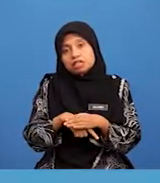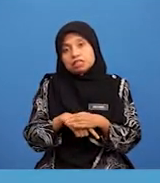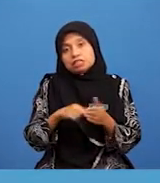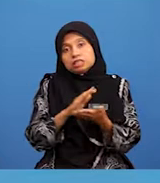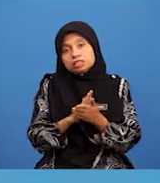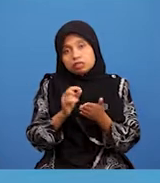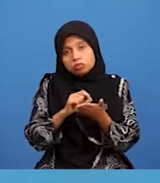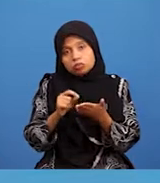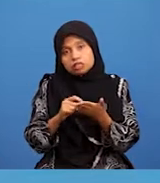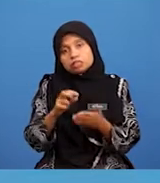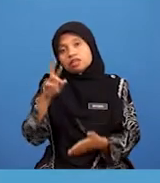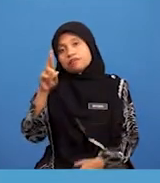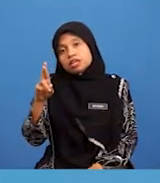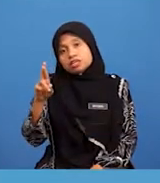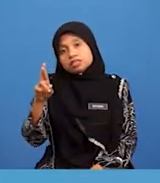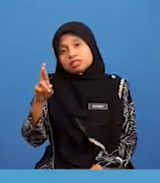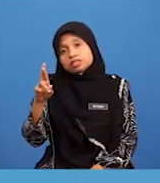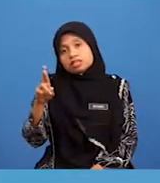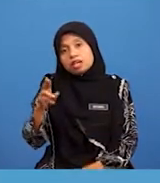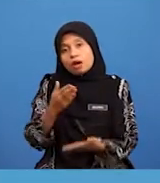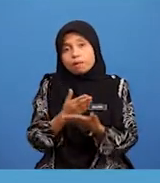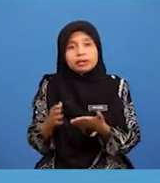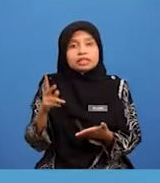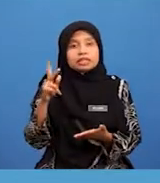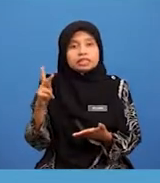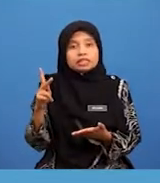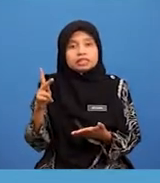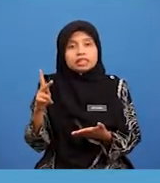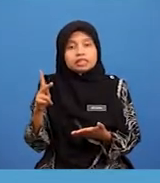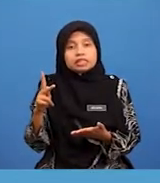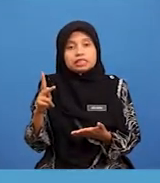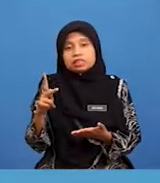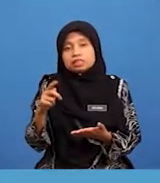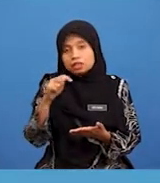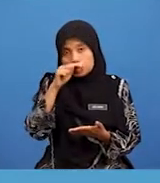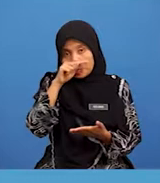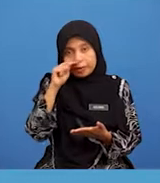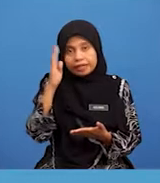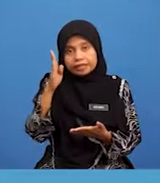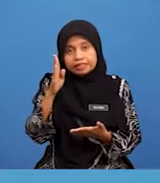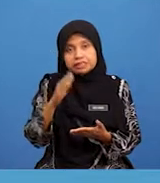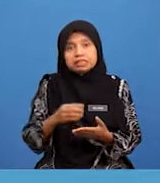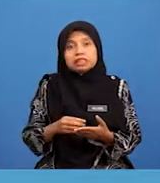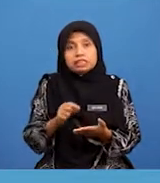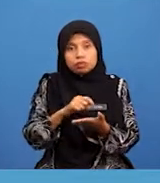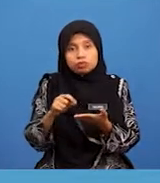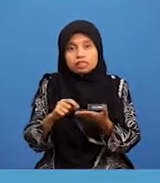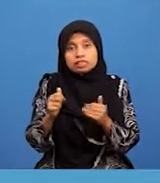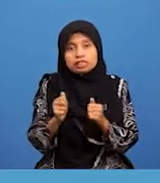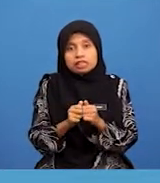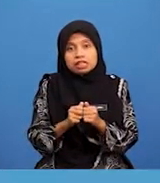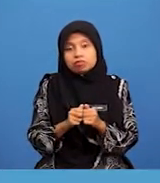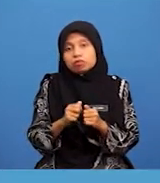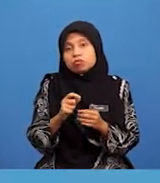realisasi. Manakala di bahagian kredit akaun realisasi akan direkod dengan butiran